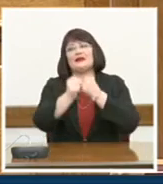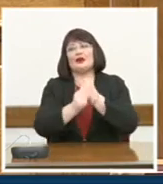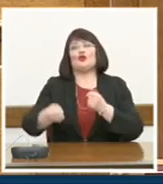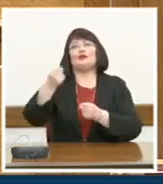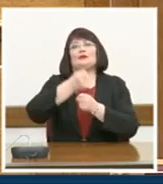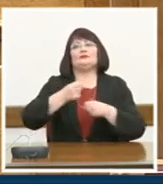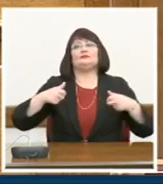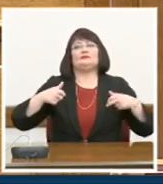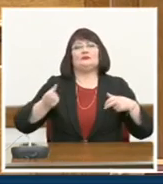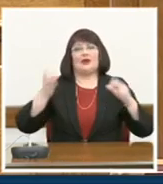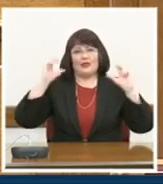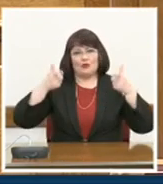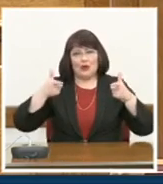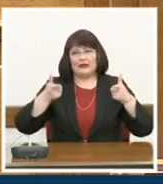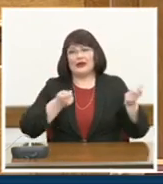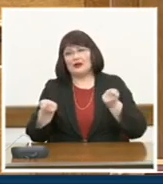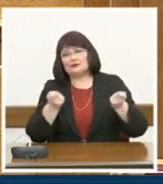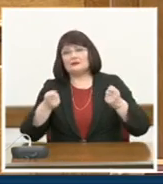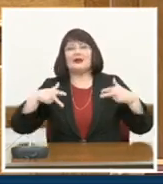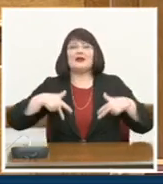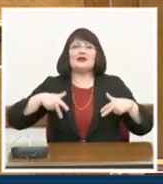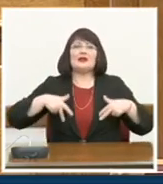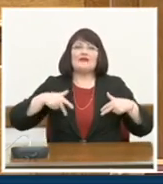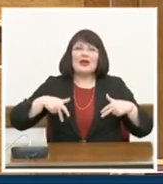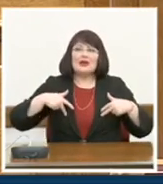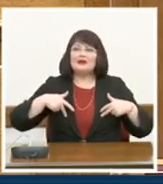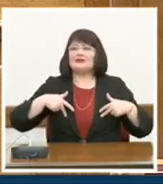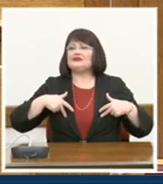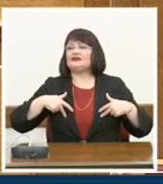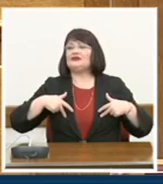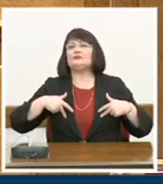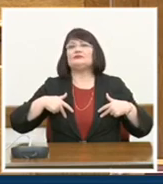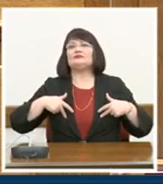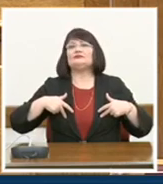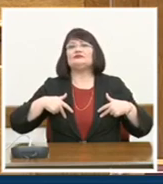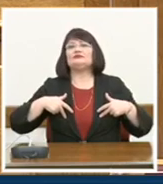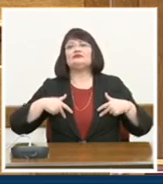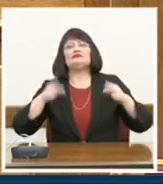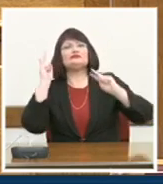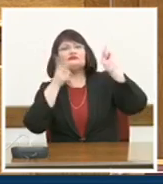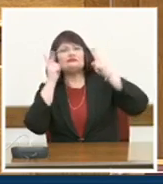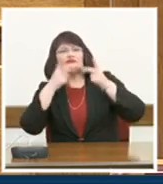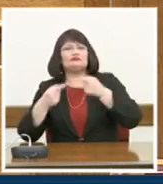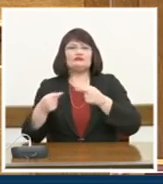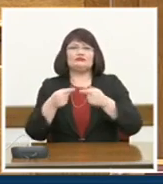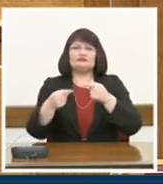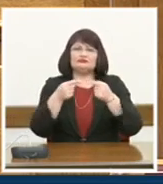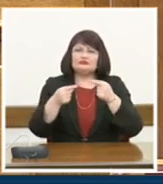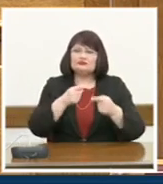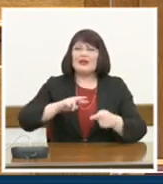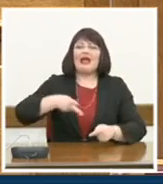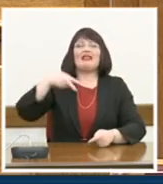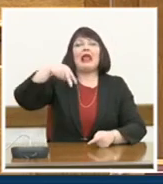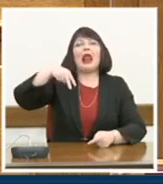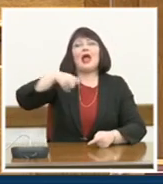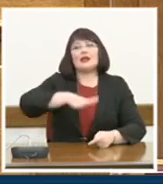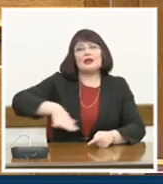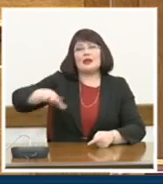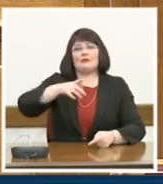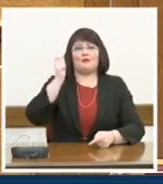δεν σταμάτησε ούτε δευτερόλεπτο να μέμφεται, να αντιπαλεύει την αντιλαϊκή της πολιτική,